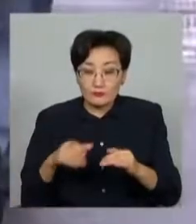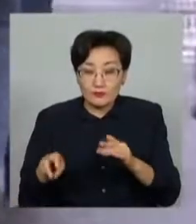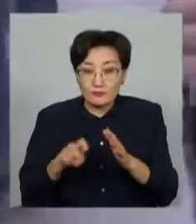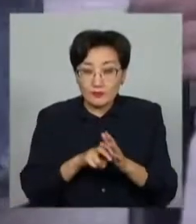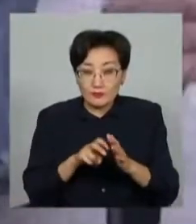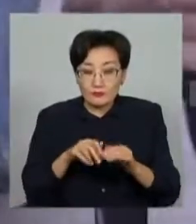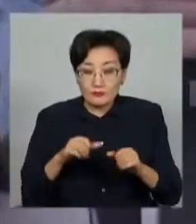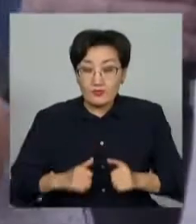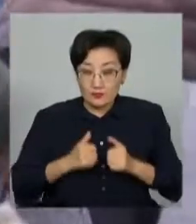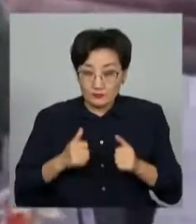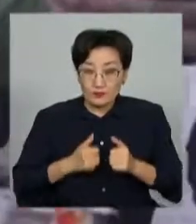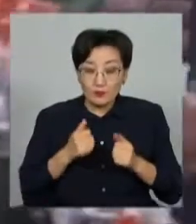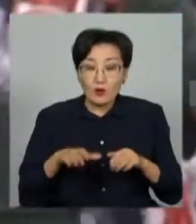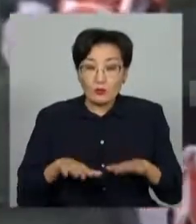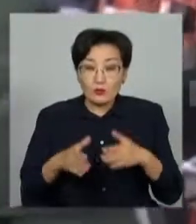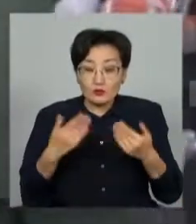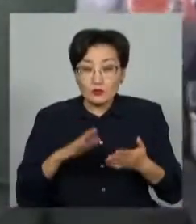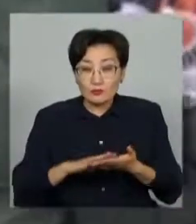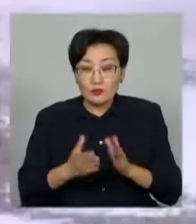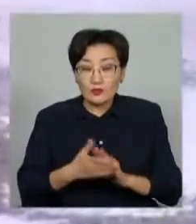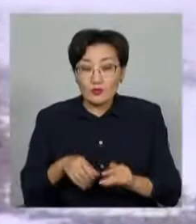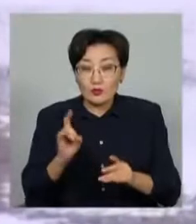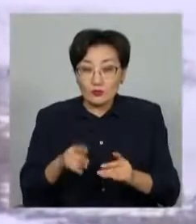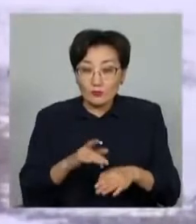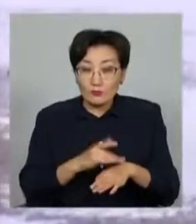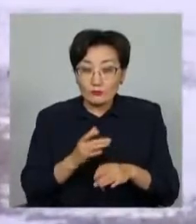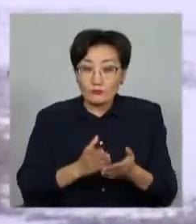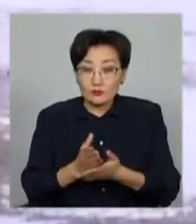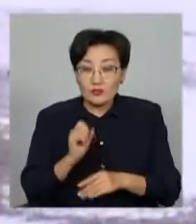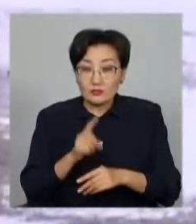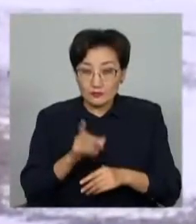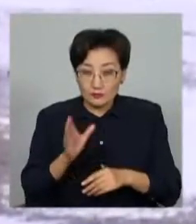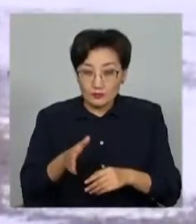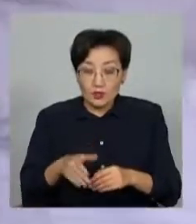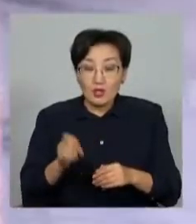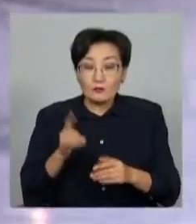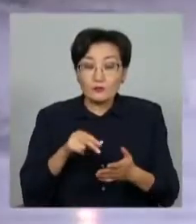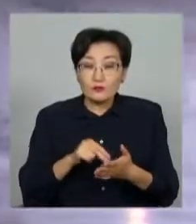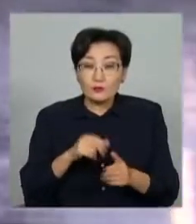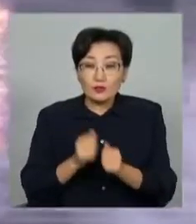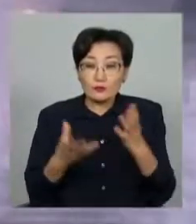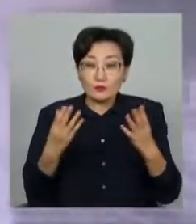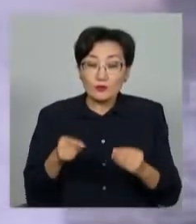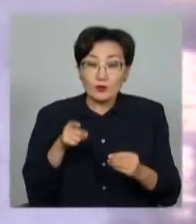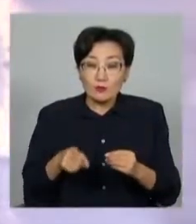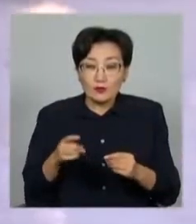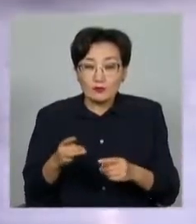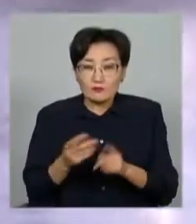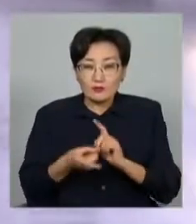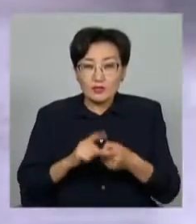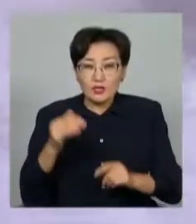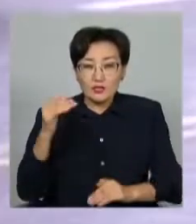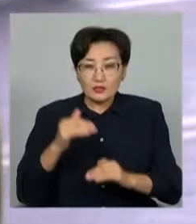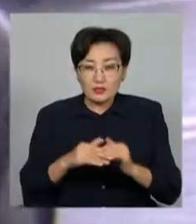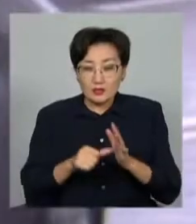тіресіп мінуге тырысады. Орын болмаса, такси қызметіне жүгінуге тура келеді. Ал такси құны күніне мың құбылып, кешкі 6-дан